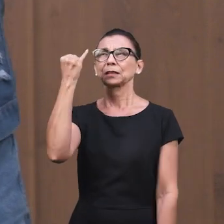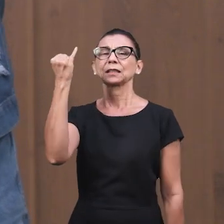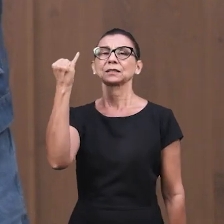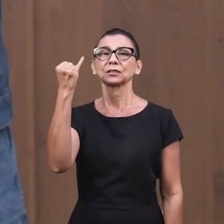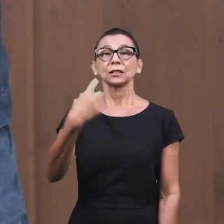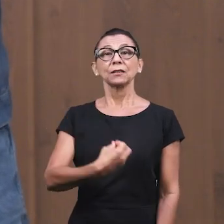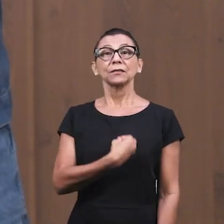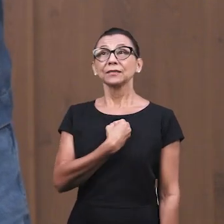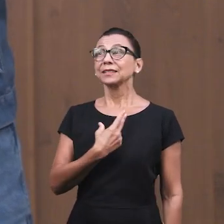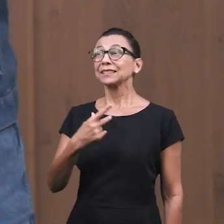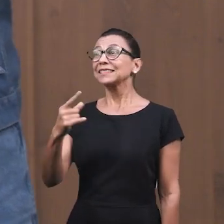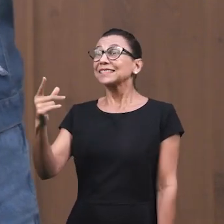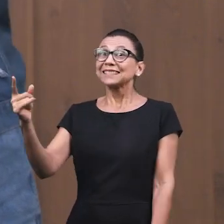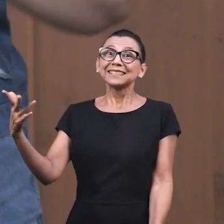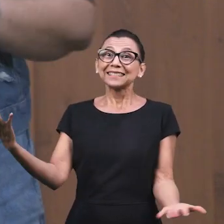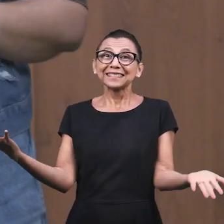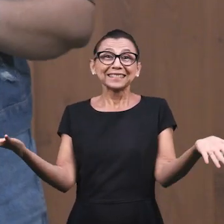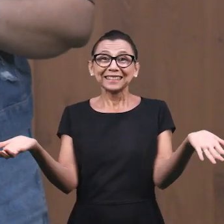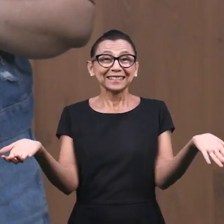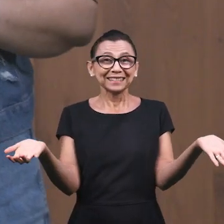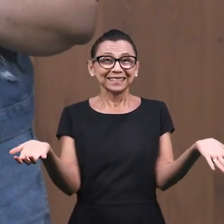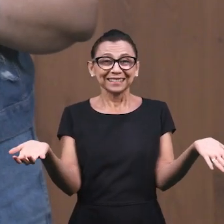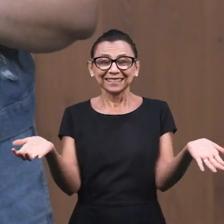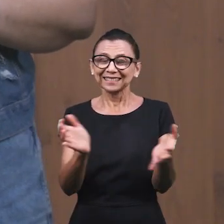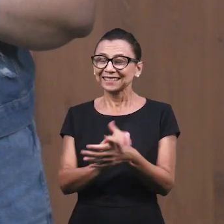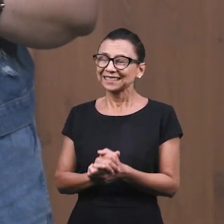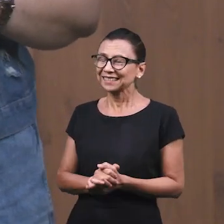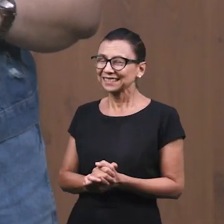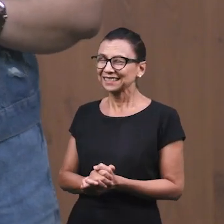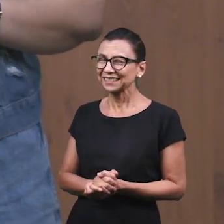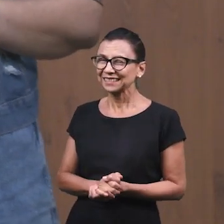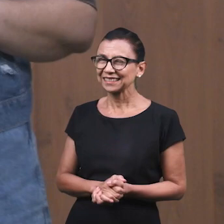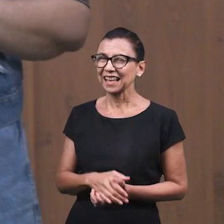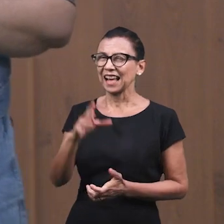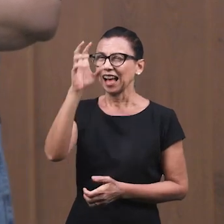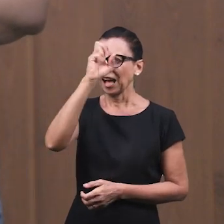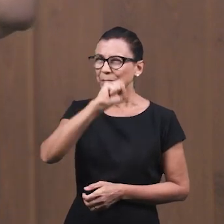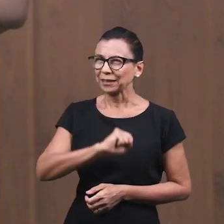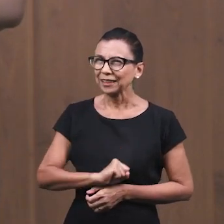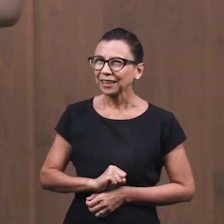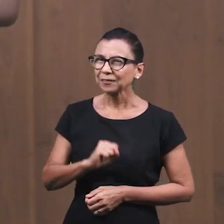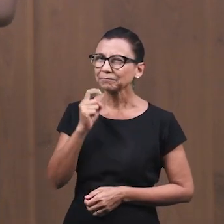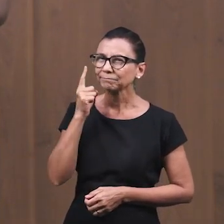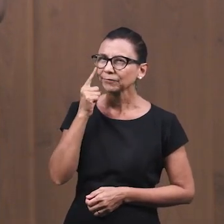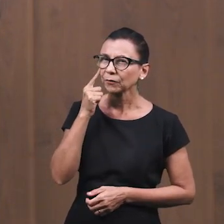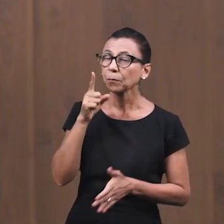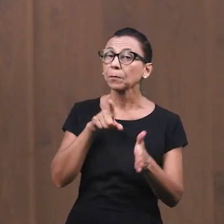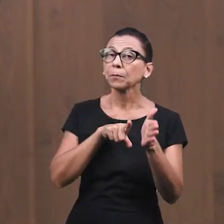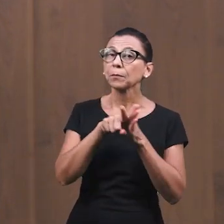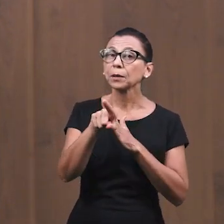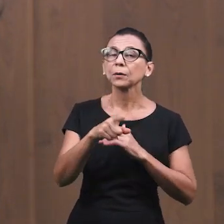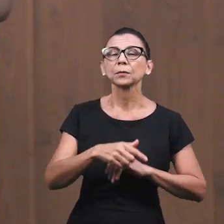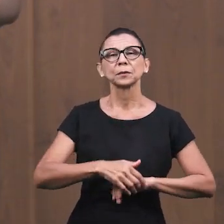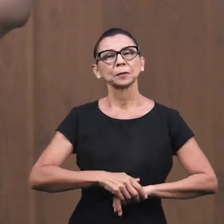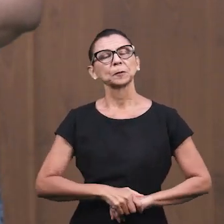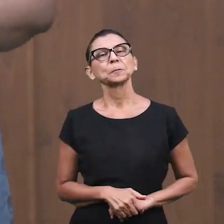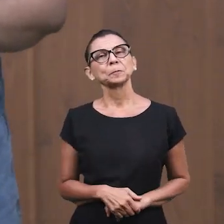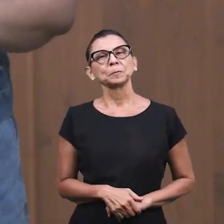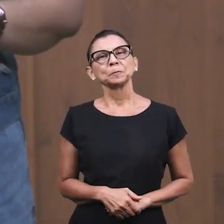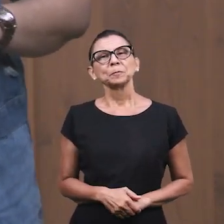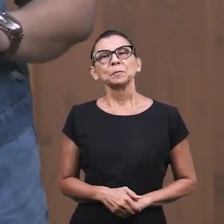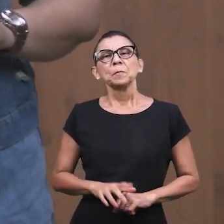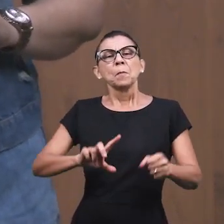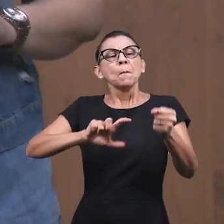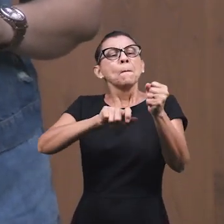sûreté. Et ce qui est plus important, nous donner la vie éternelle. Nous allons voir si vous avez appris l'étude d'aujourd'hui. Je vais vous poser une